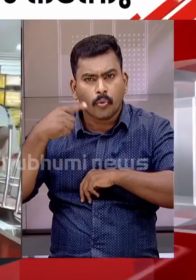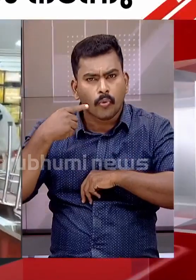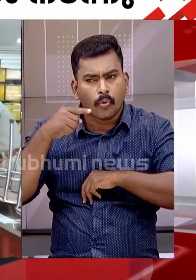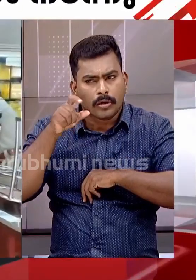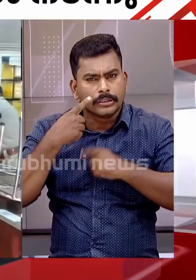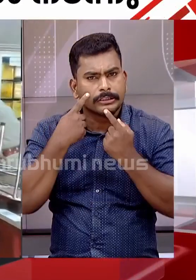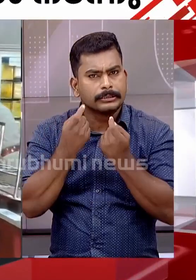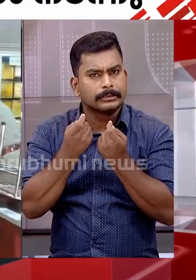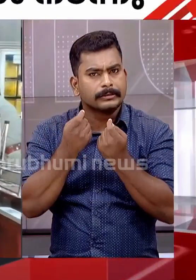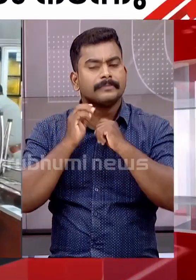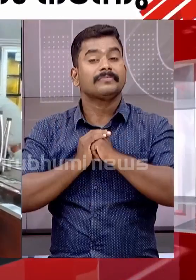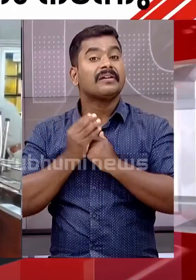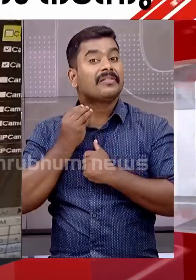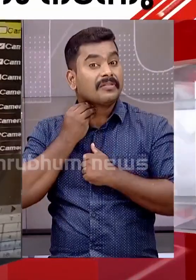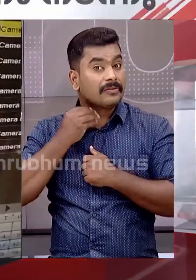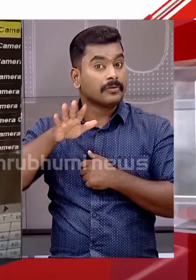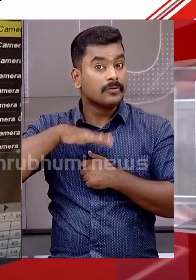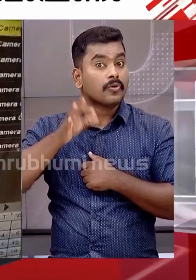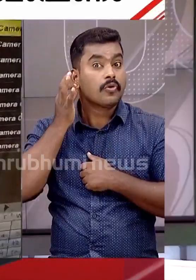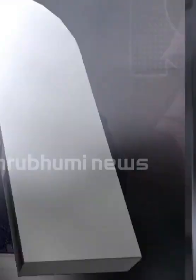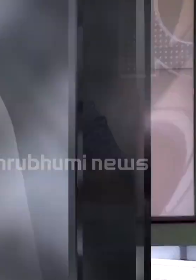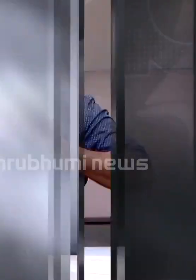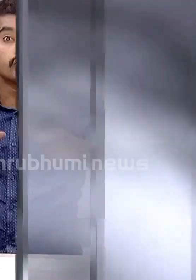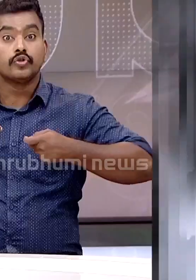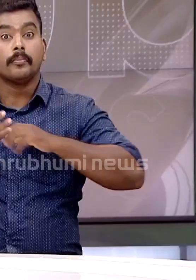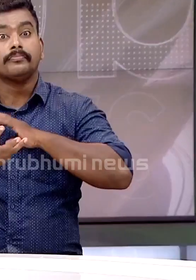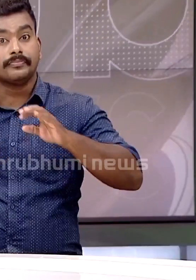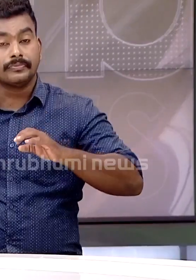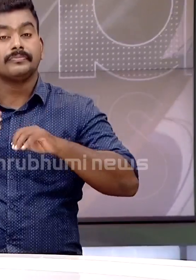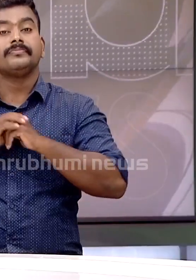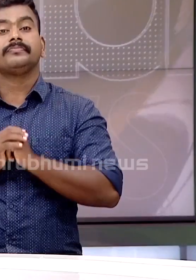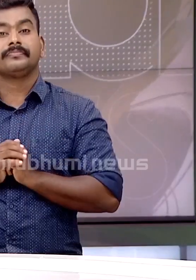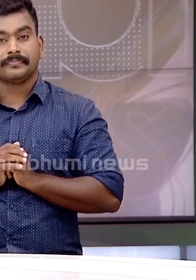പരിശോധന നടത്തി. ശരി, 3 ജ്വല്ലറികളിലാണ് മോഷണം നടന്നത്. ടി എസ് ഹരികൃഷ്ണയാണ് വിവരങ്ങൾ നൽകിയത്.